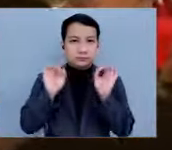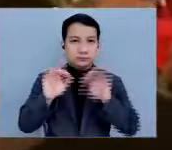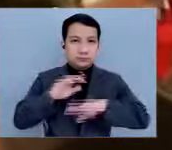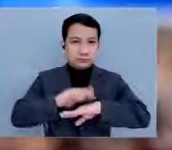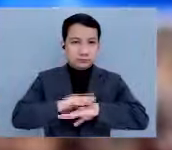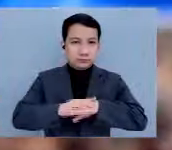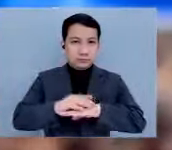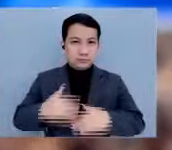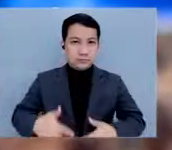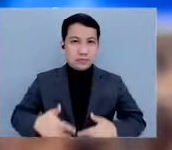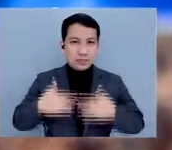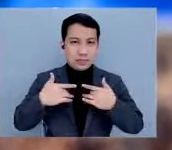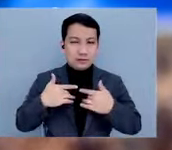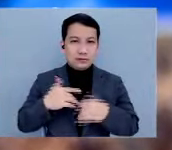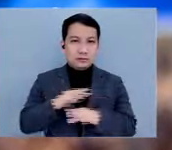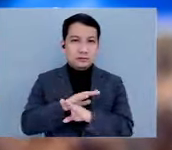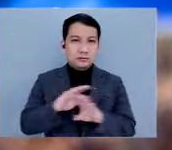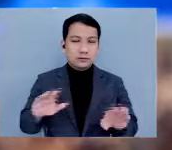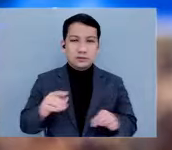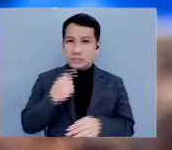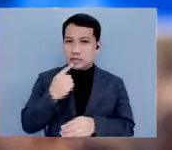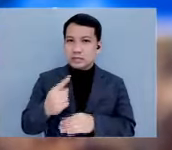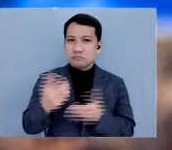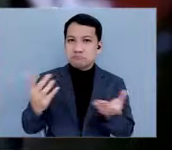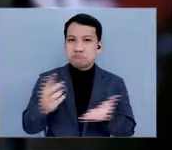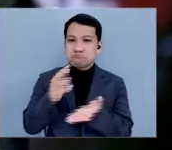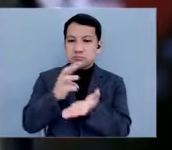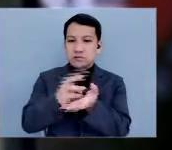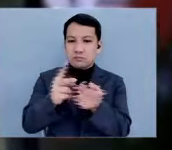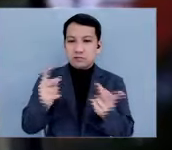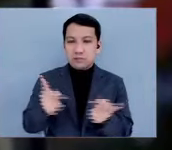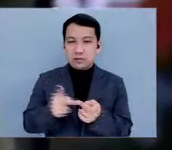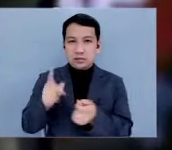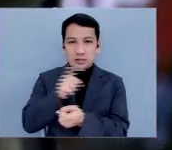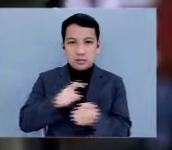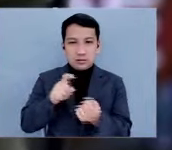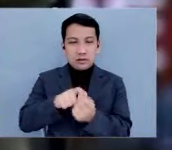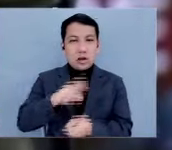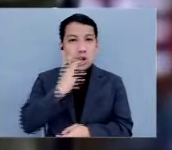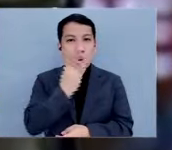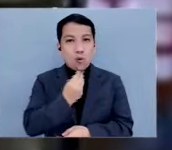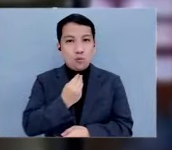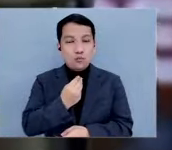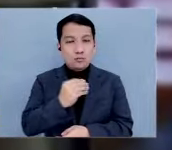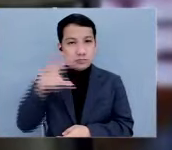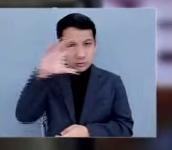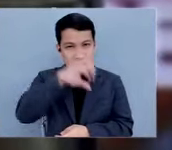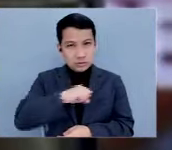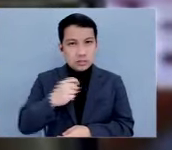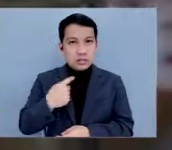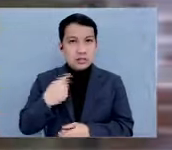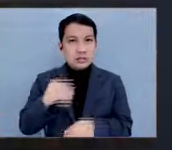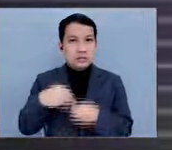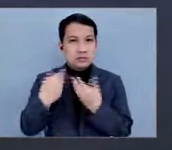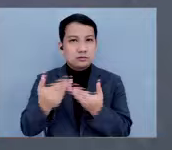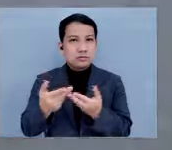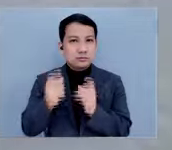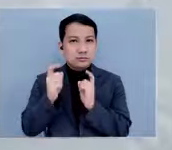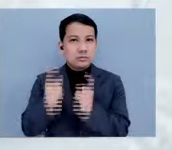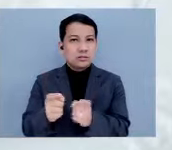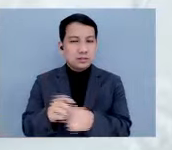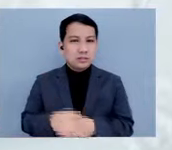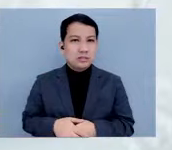buhay. Hindi niya pa rin sinabi kung nasaan siya ngayon, pero kung sino raw ang makakahula, may matatanggap na premyo.